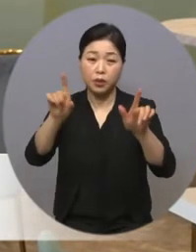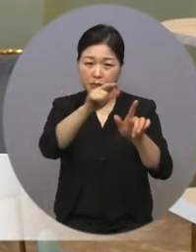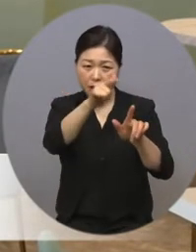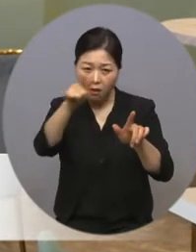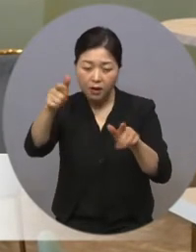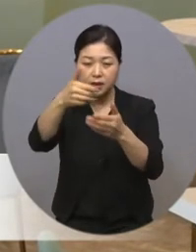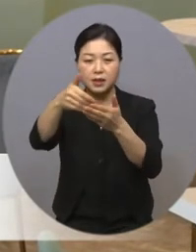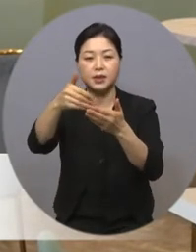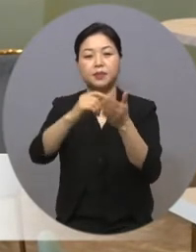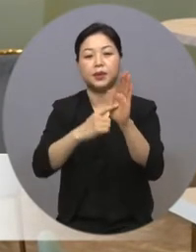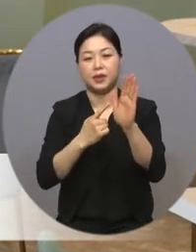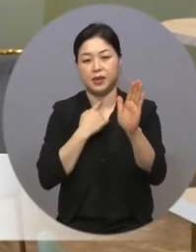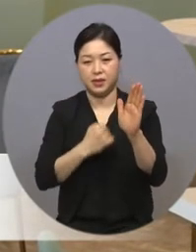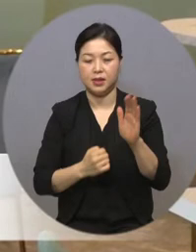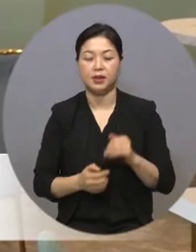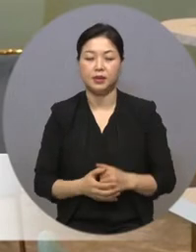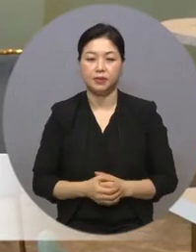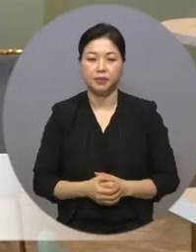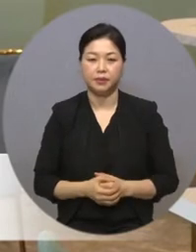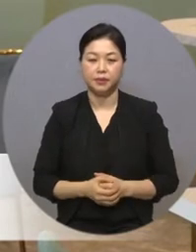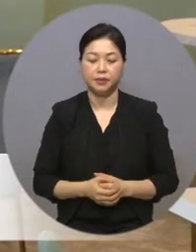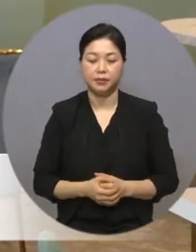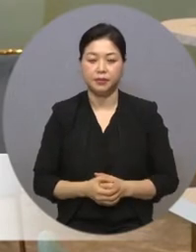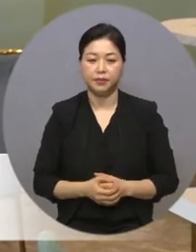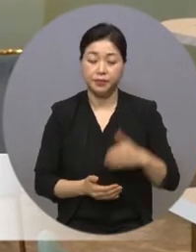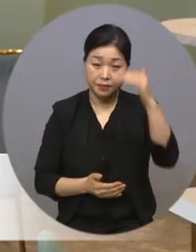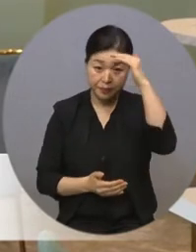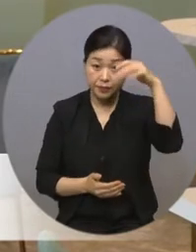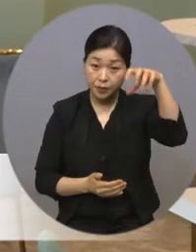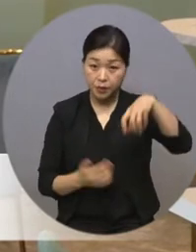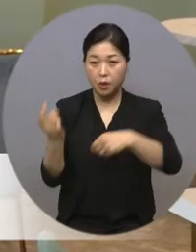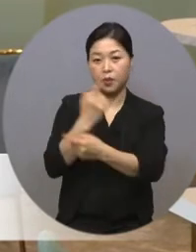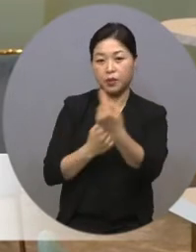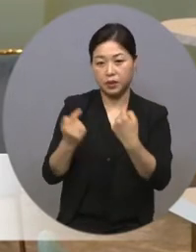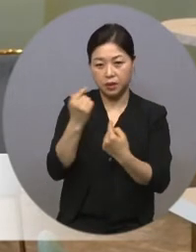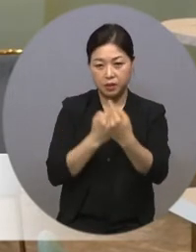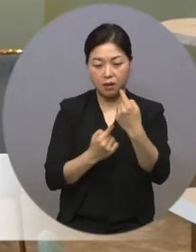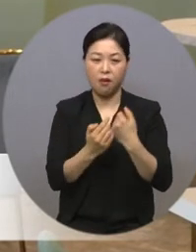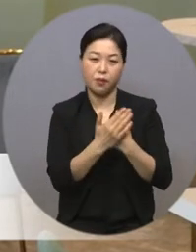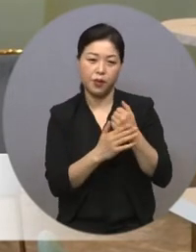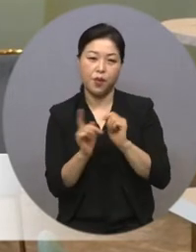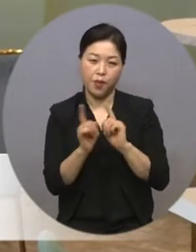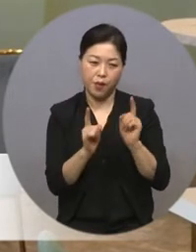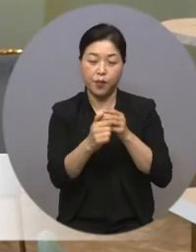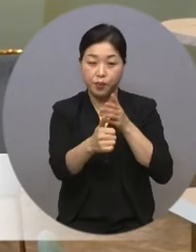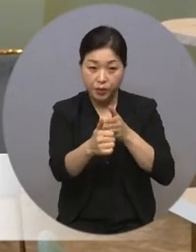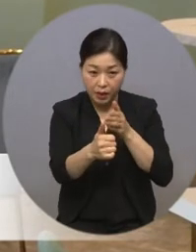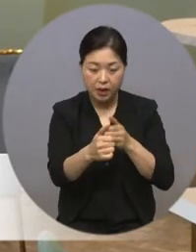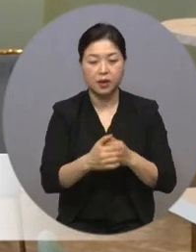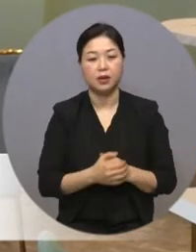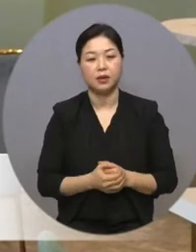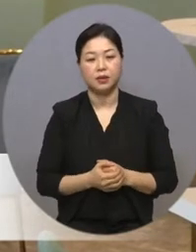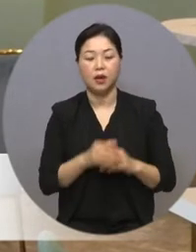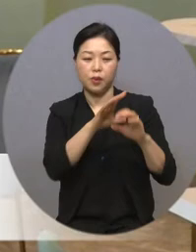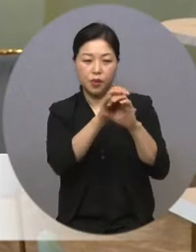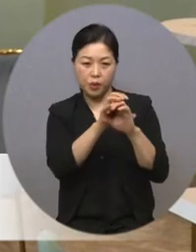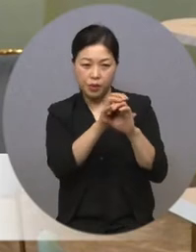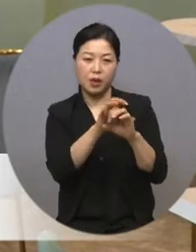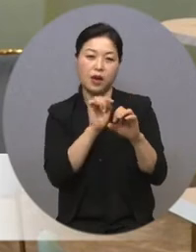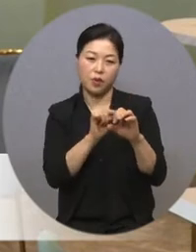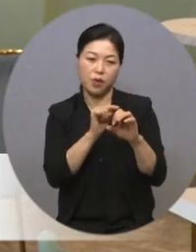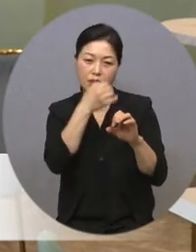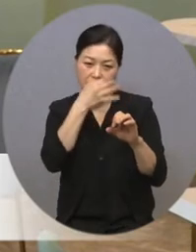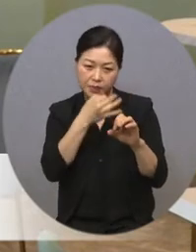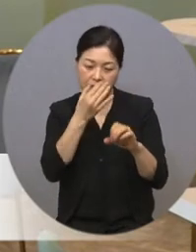표현을 해봤습니다. 오셔서 작은 위로를 받으셨으면 좋겠고요. 그리고 코로나로 인해